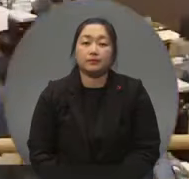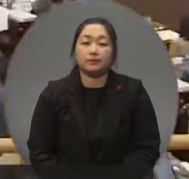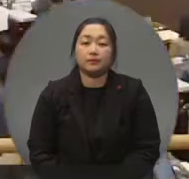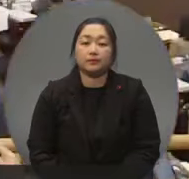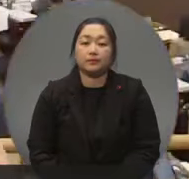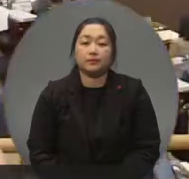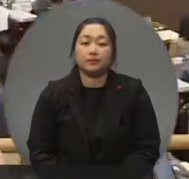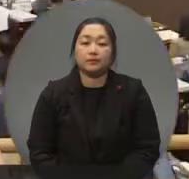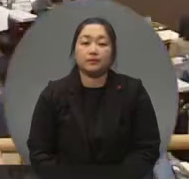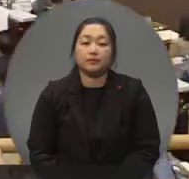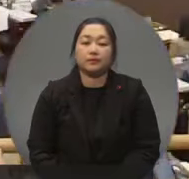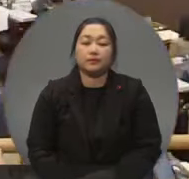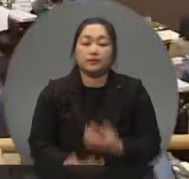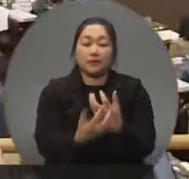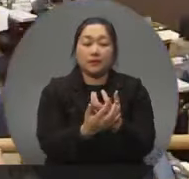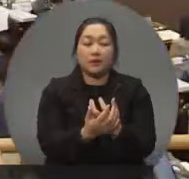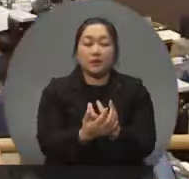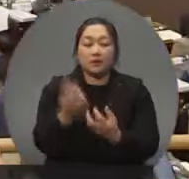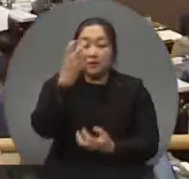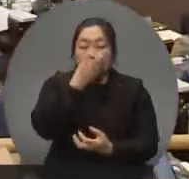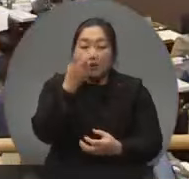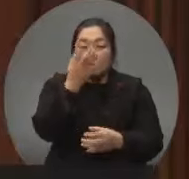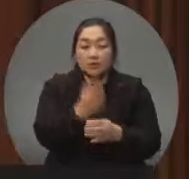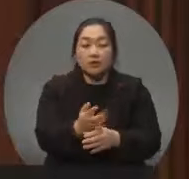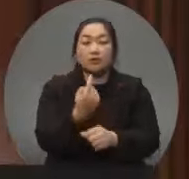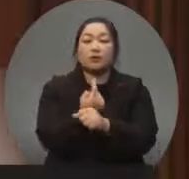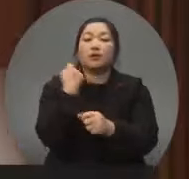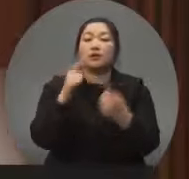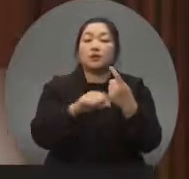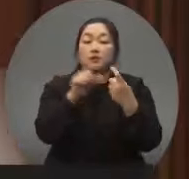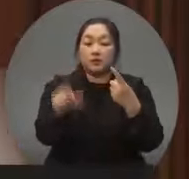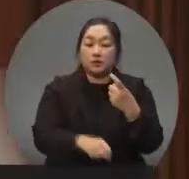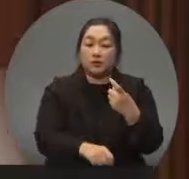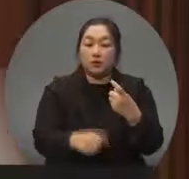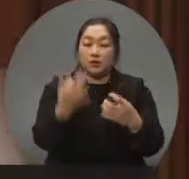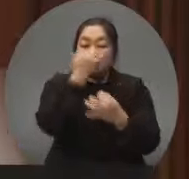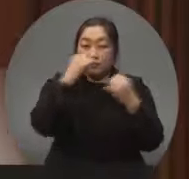기자입니다 행정 사무 감사 관창이던 지난해 11월